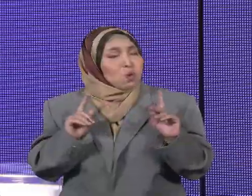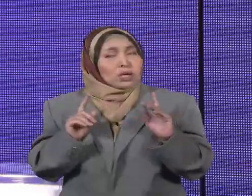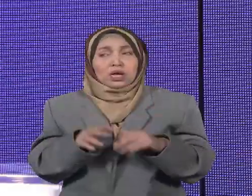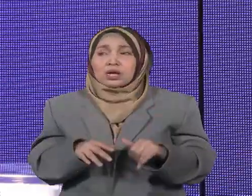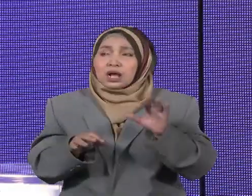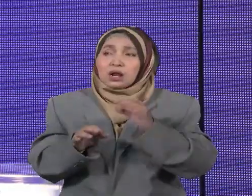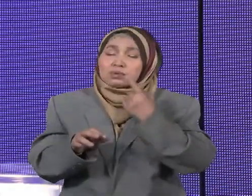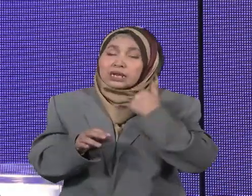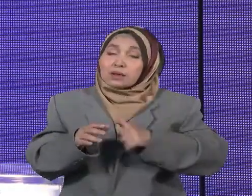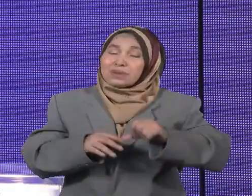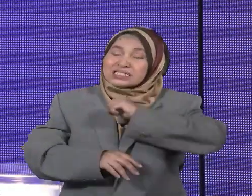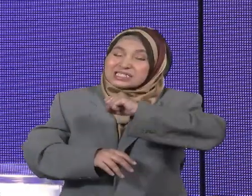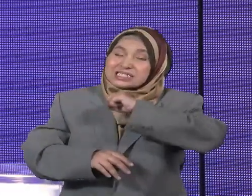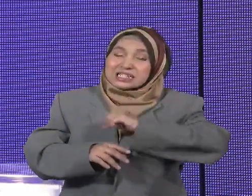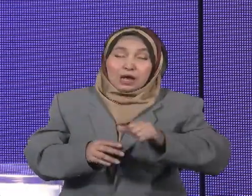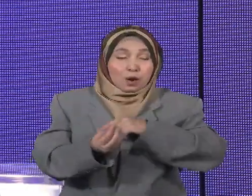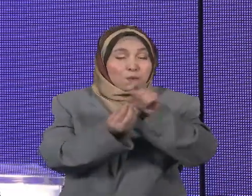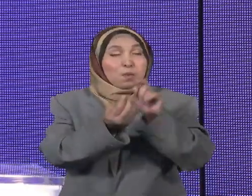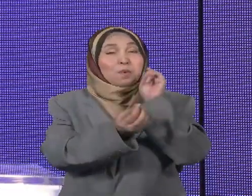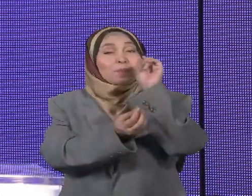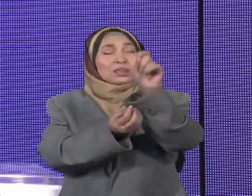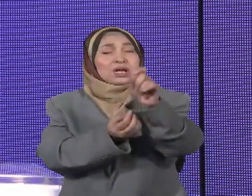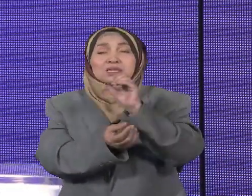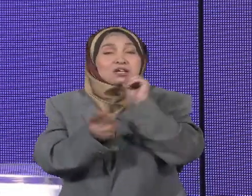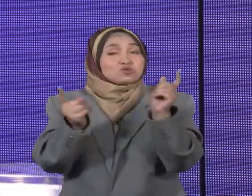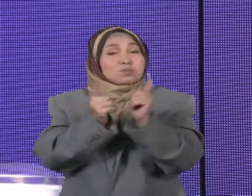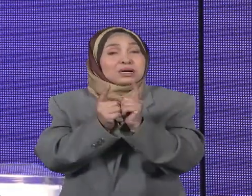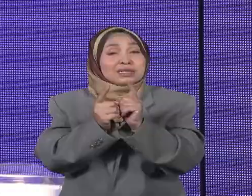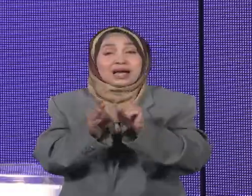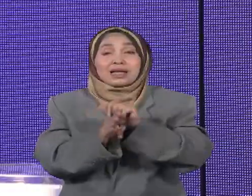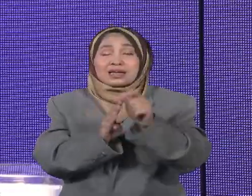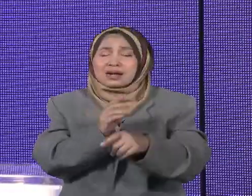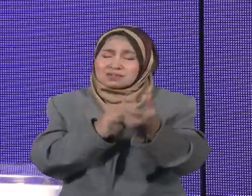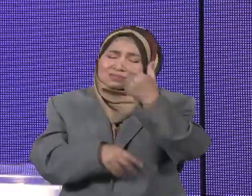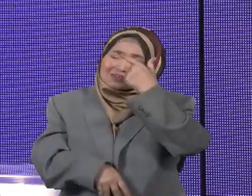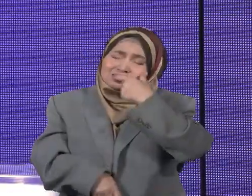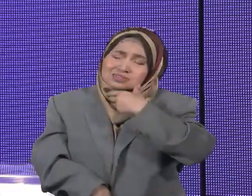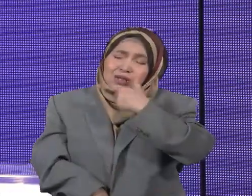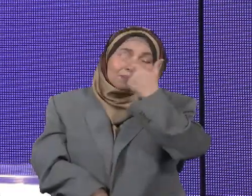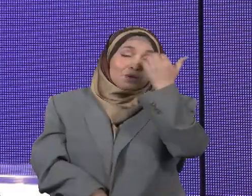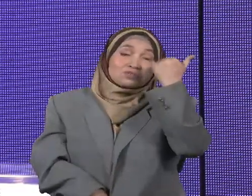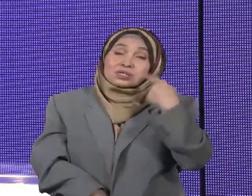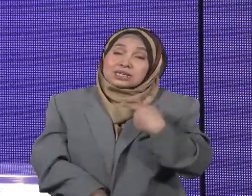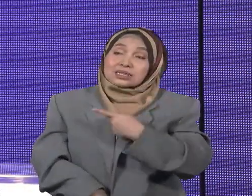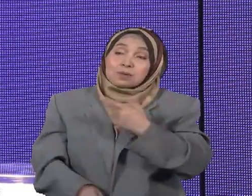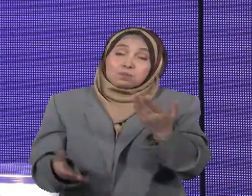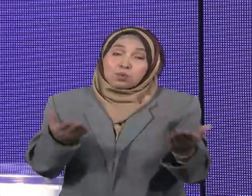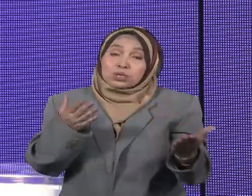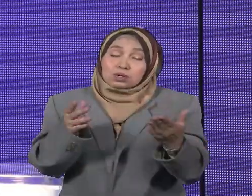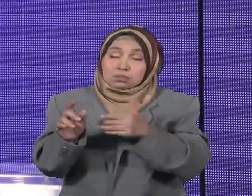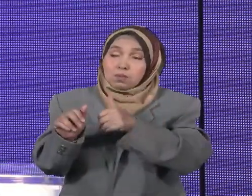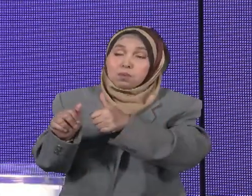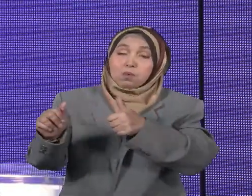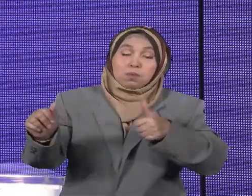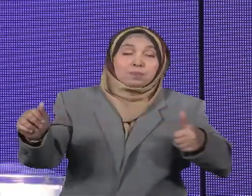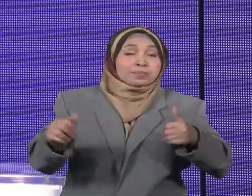kalau tadi tu berjihadnya, berhajinya, tak jumpa di akhirat. Sedih kita pasal apa? Rupanya kita mungkin terhindar